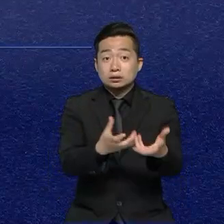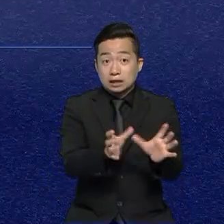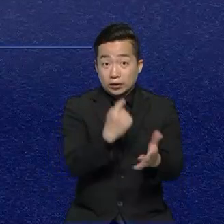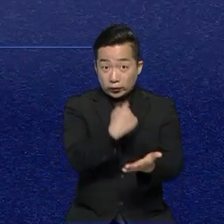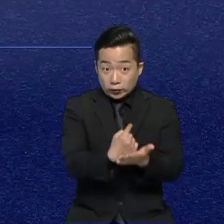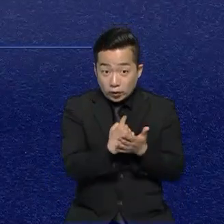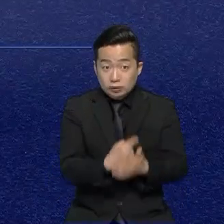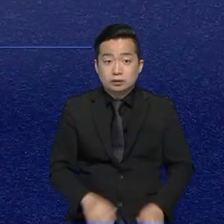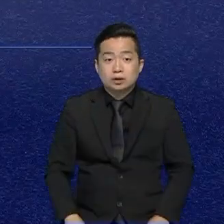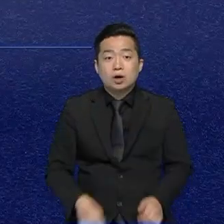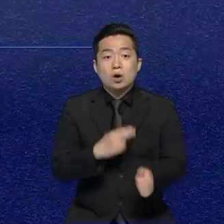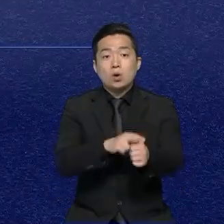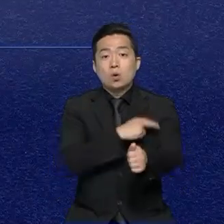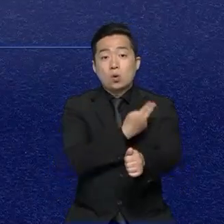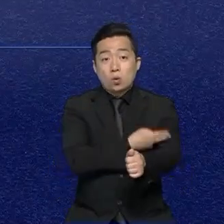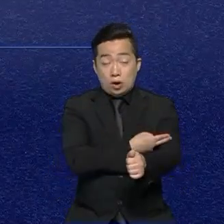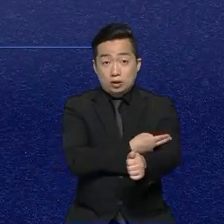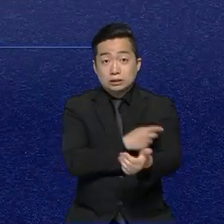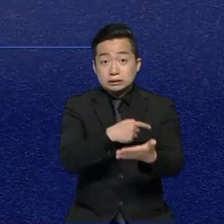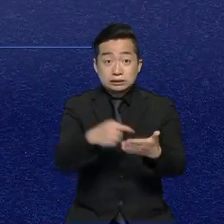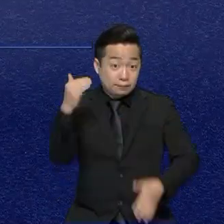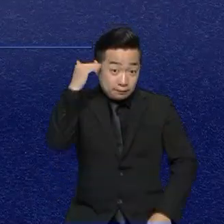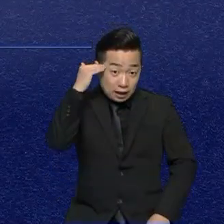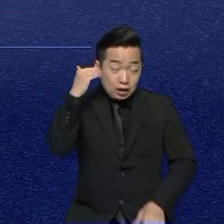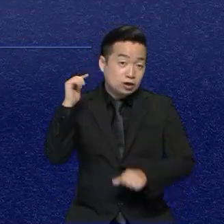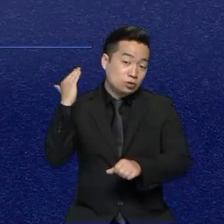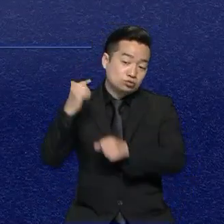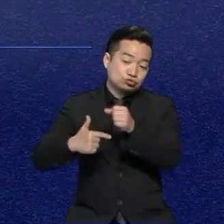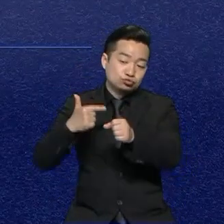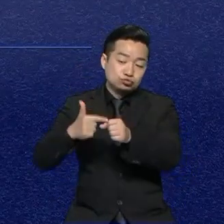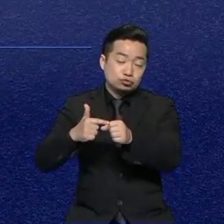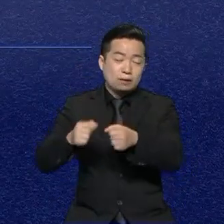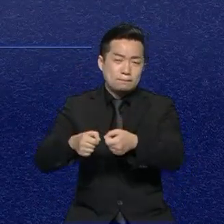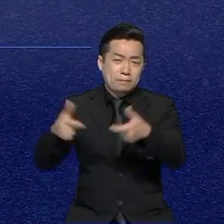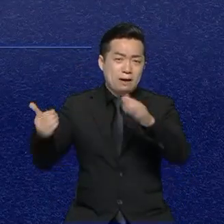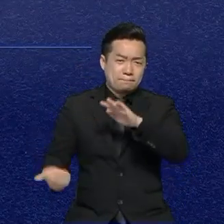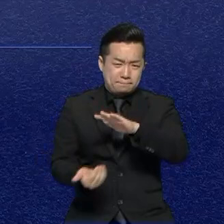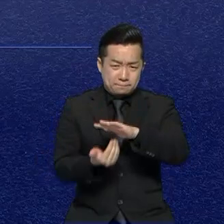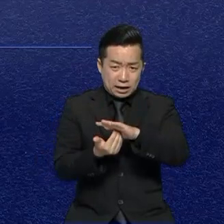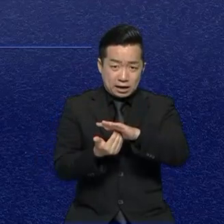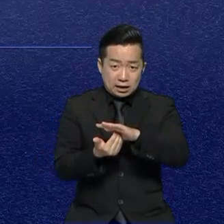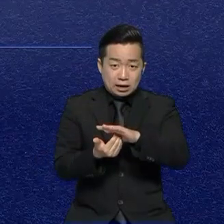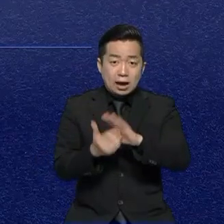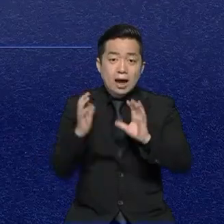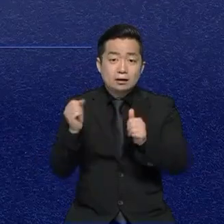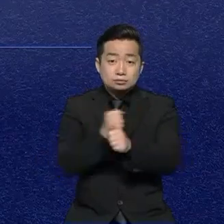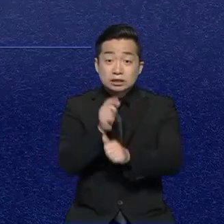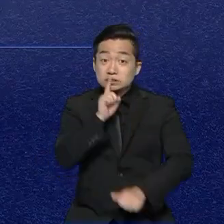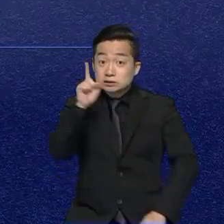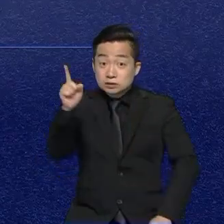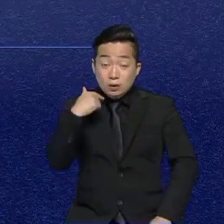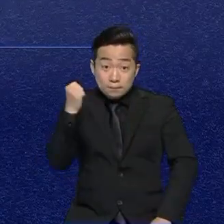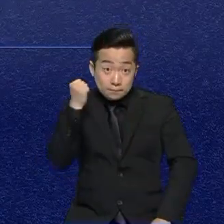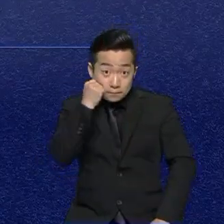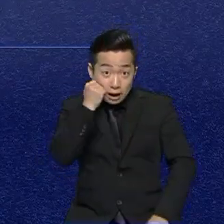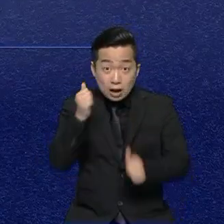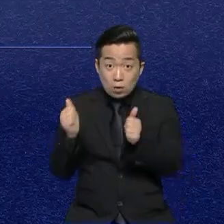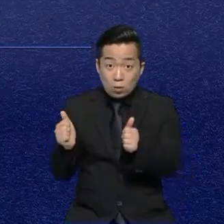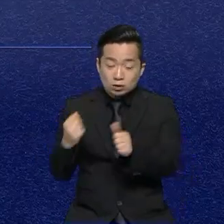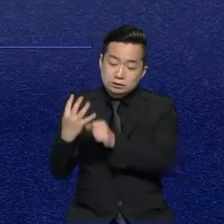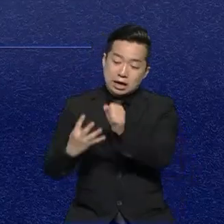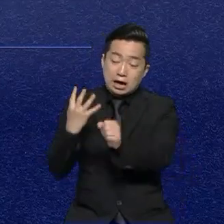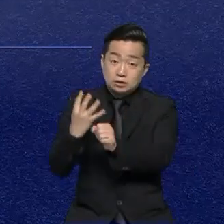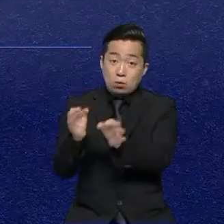접수된 교원 침해 신고는 6년 만에 가장 많아졌고 아동학대로 신고당해 소송까지 간 건수는 4년 새 2배